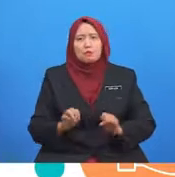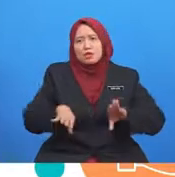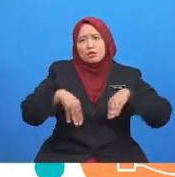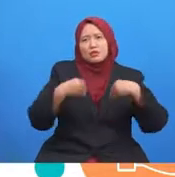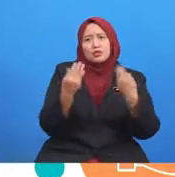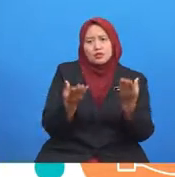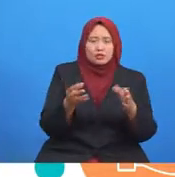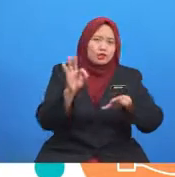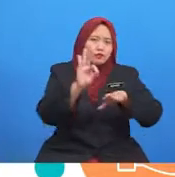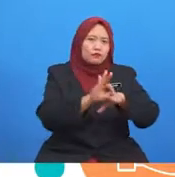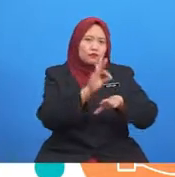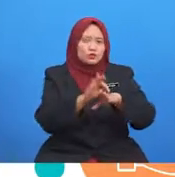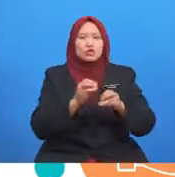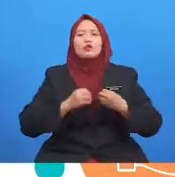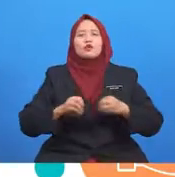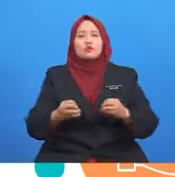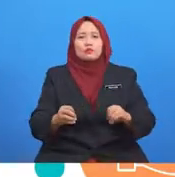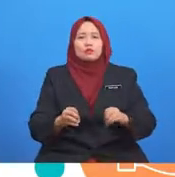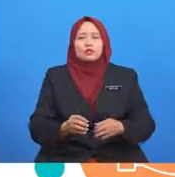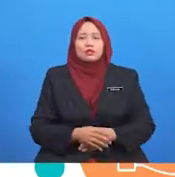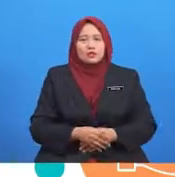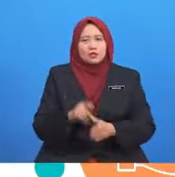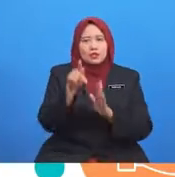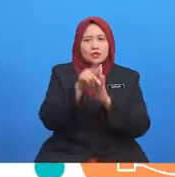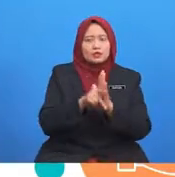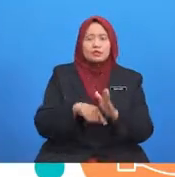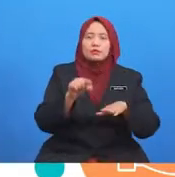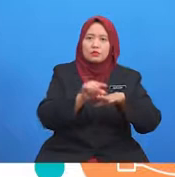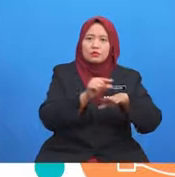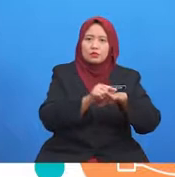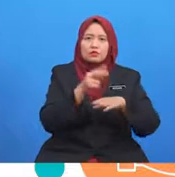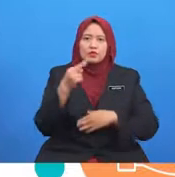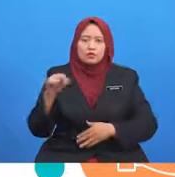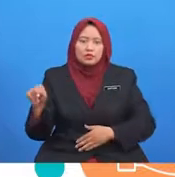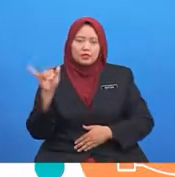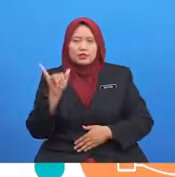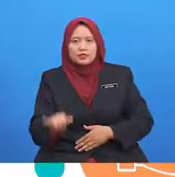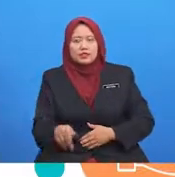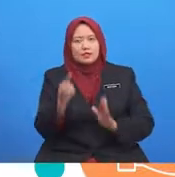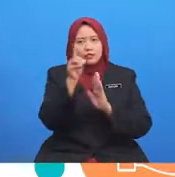operasi atau kaedah kepenggunaan produk yang dikaji?